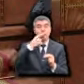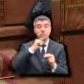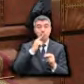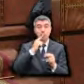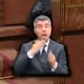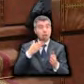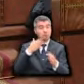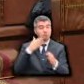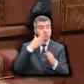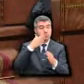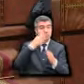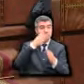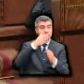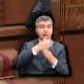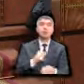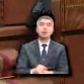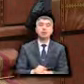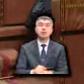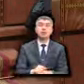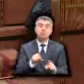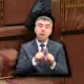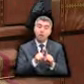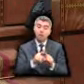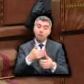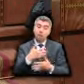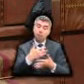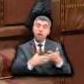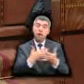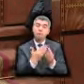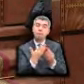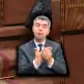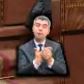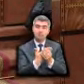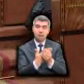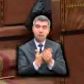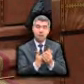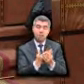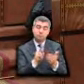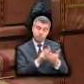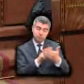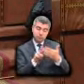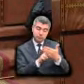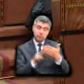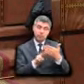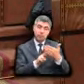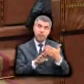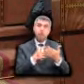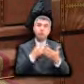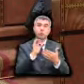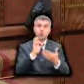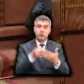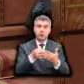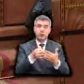اللي هو في طور الدراسة، لأن حنا عندنا واحد البنك ديال الدراسات تنديروها على المستوى